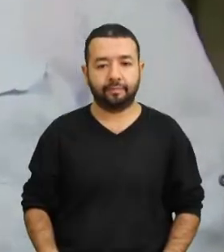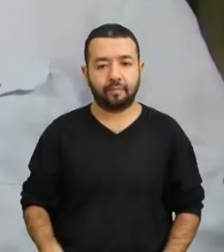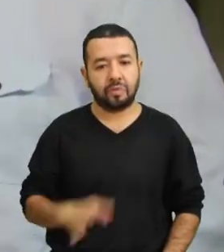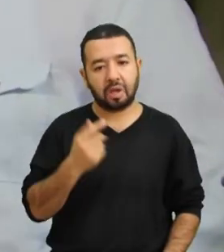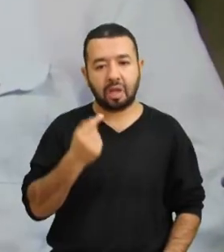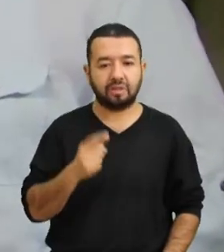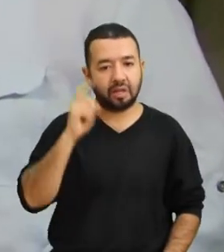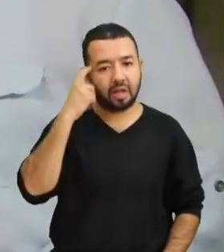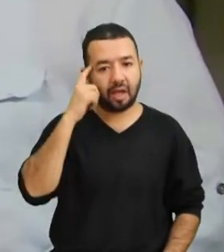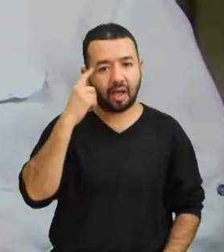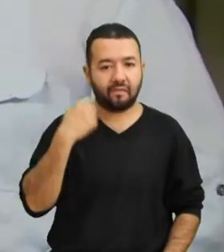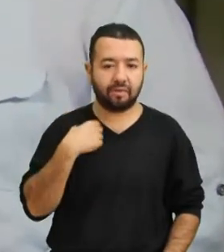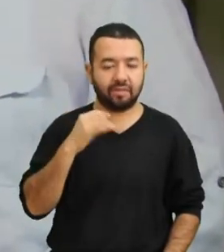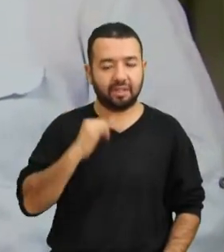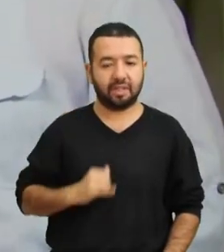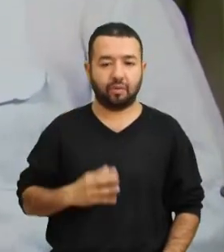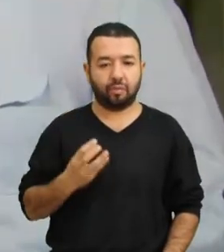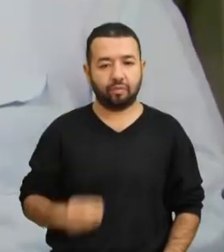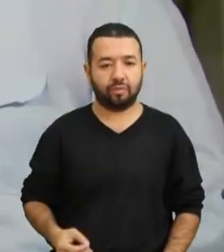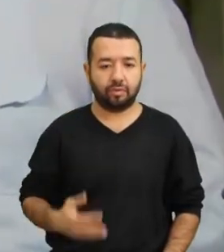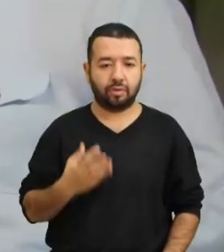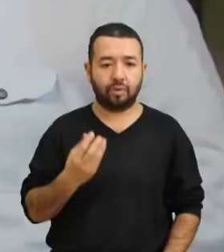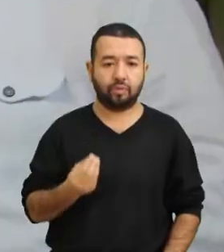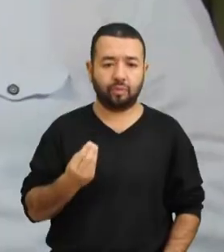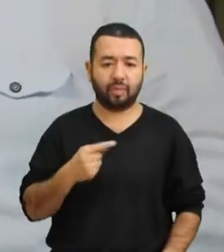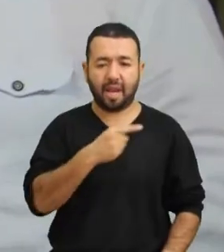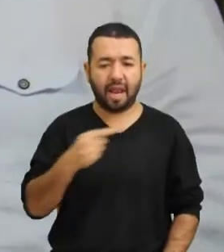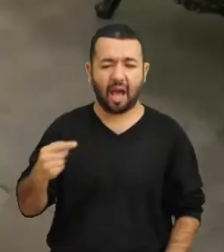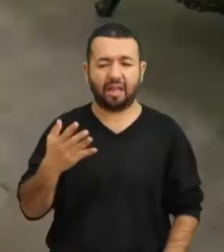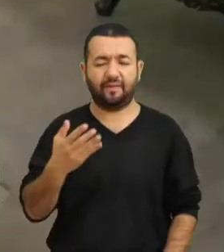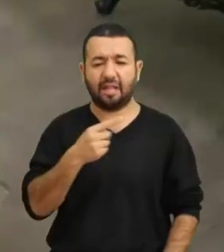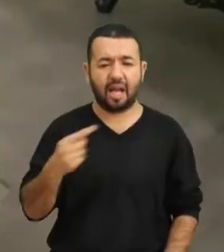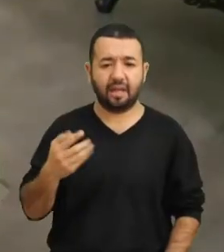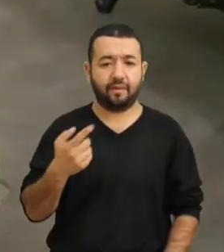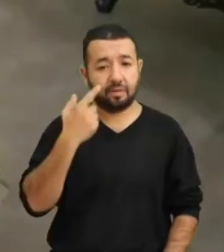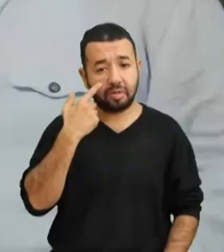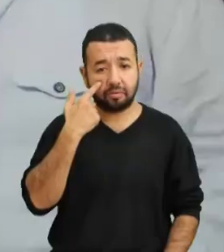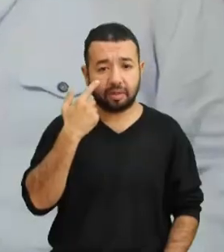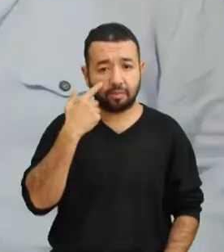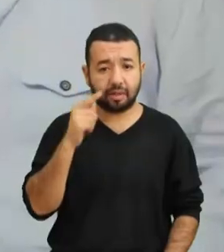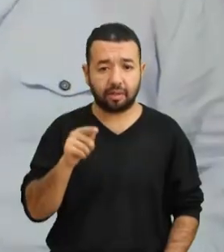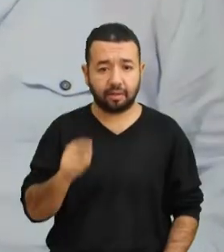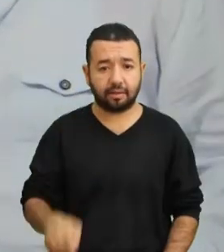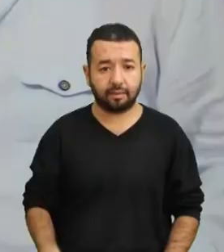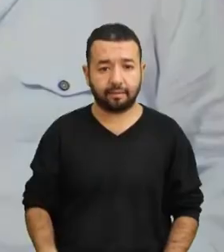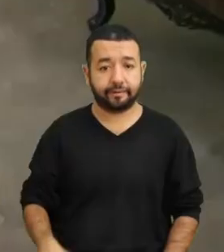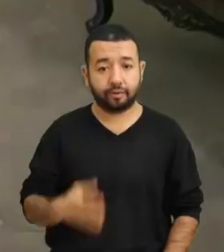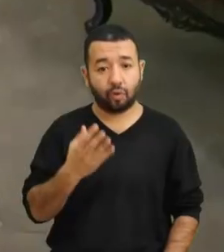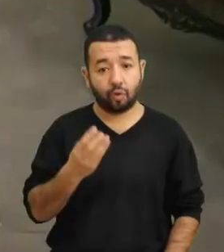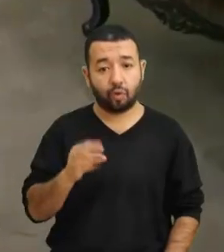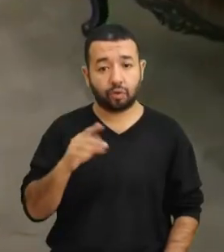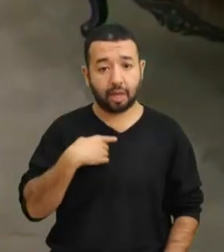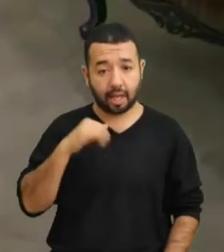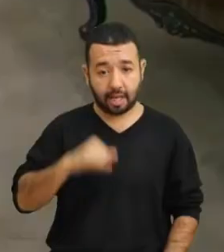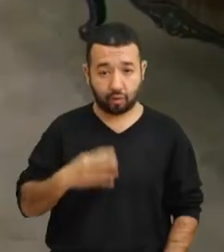En azından kafamızı dinleriz Serpil. Ay çok negatifsiniz Kemal'im. Bak bak bak. Yoksa